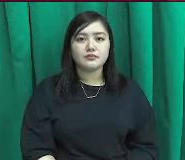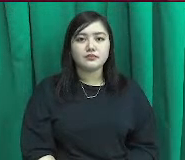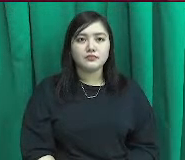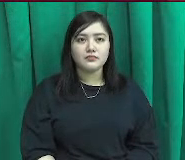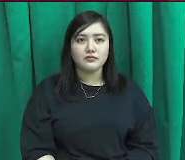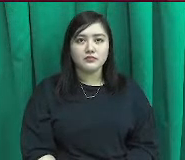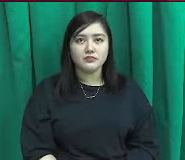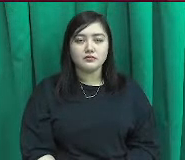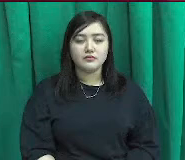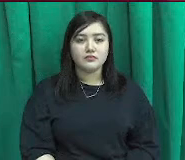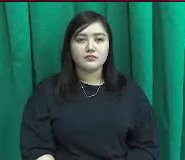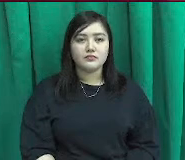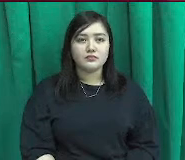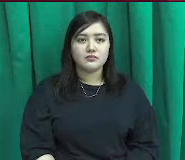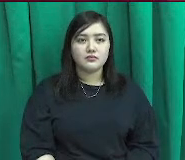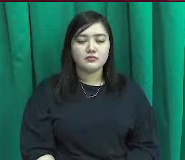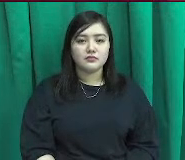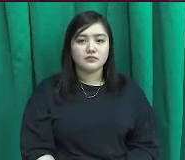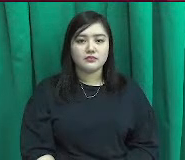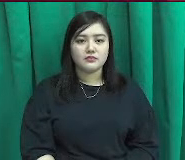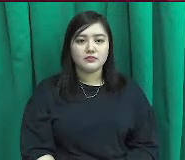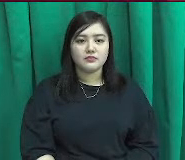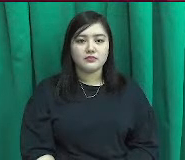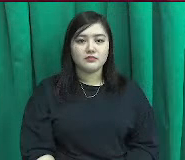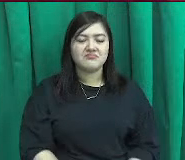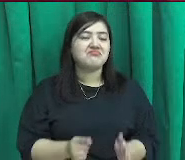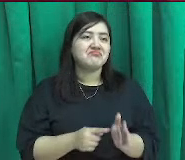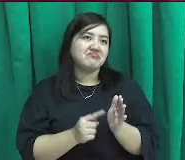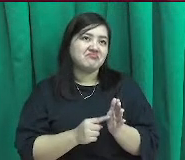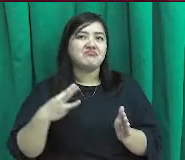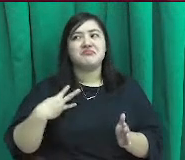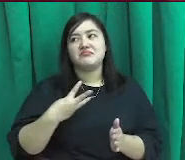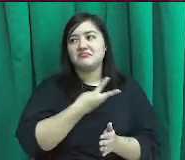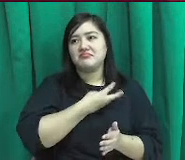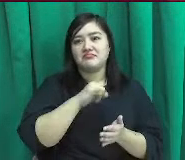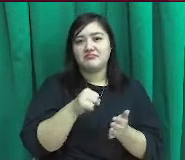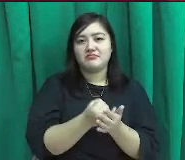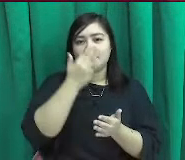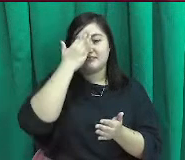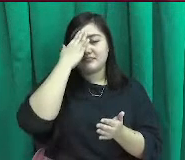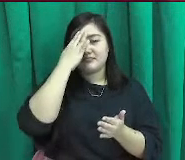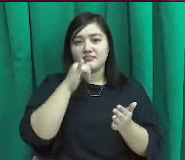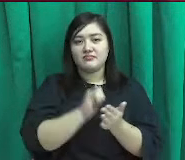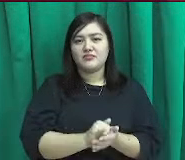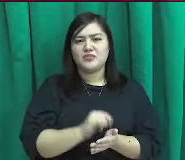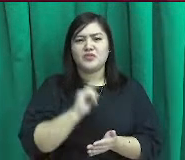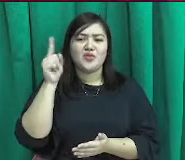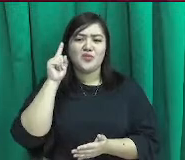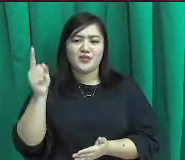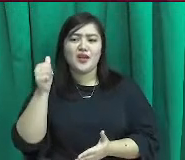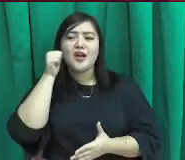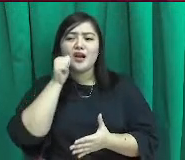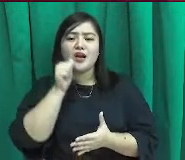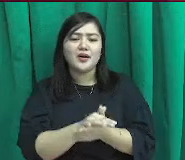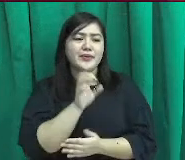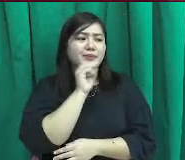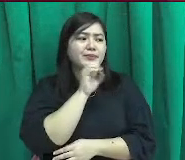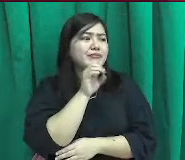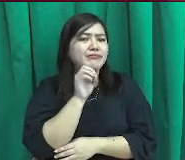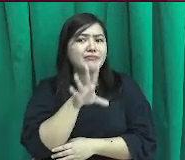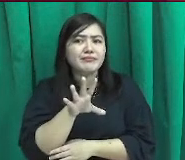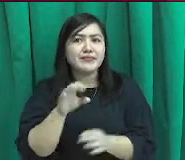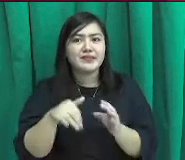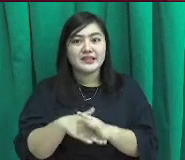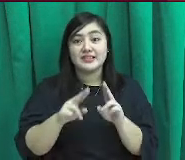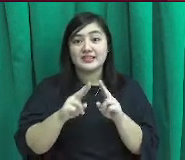naririnig natin, mabunganga yung asawang babae, ganito, ganyan. Mm. Pero alam nyo, dapat na marinig sa loob ng tahanan na palaging nagpapaalala, anong instruction